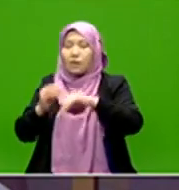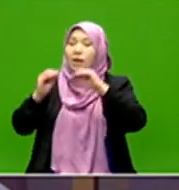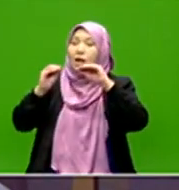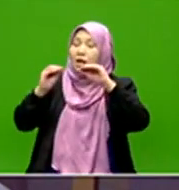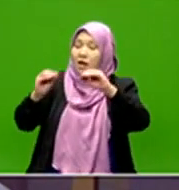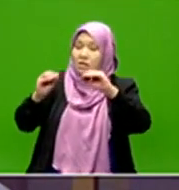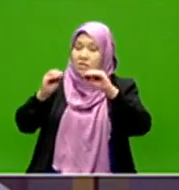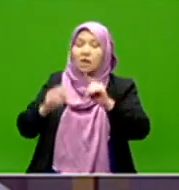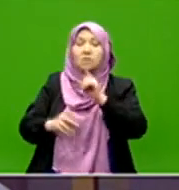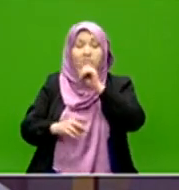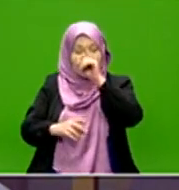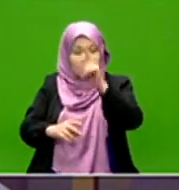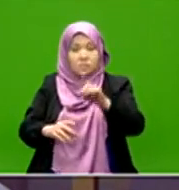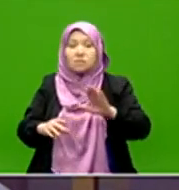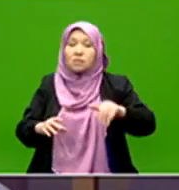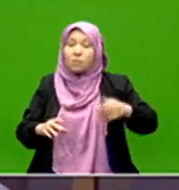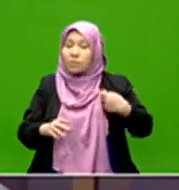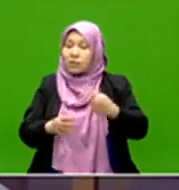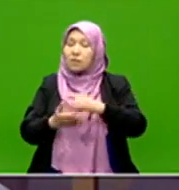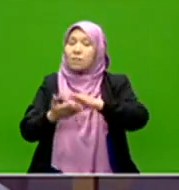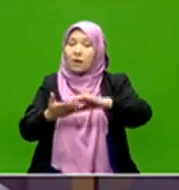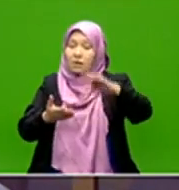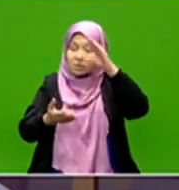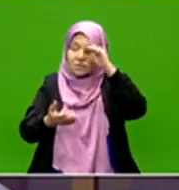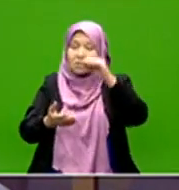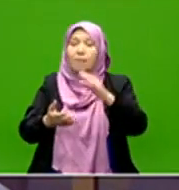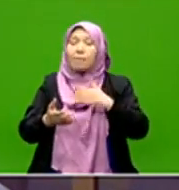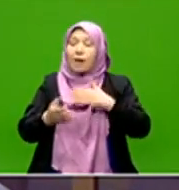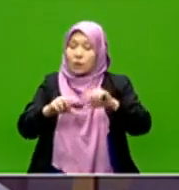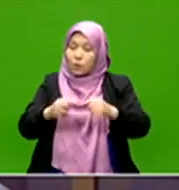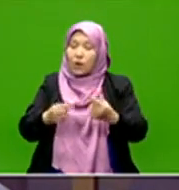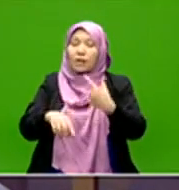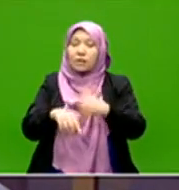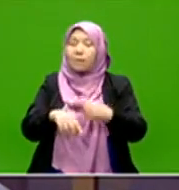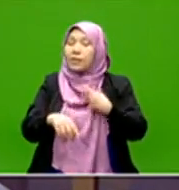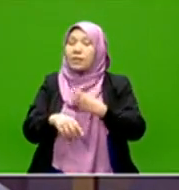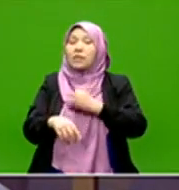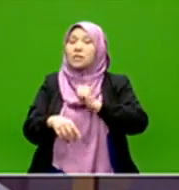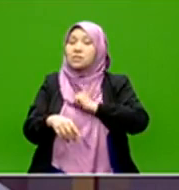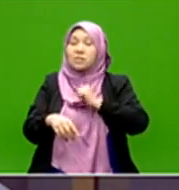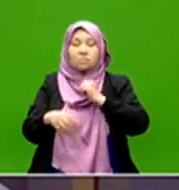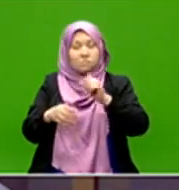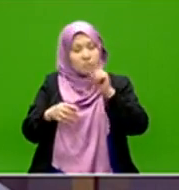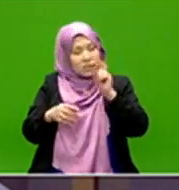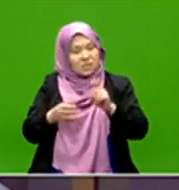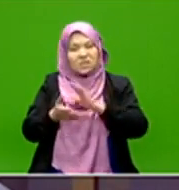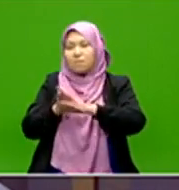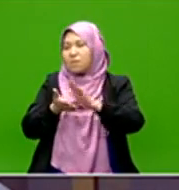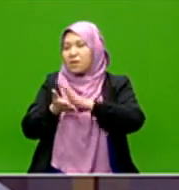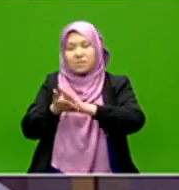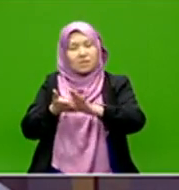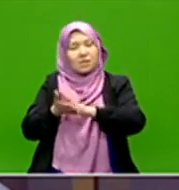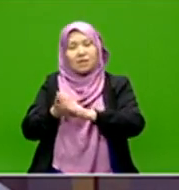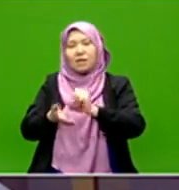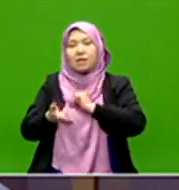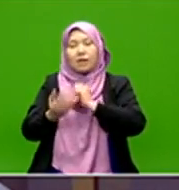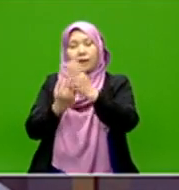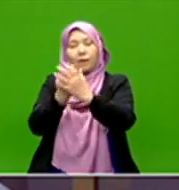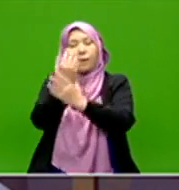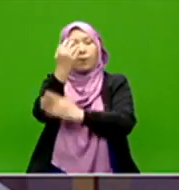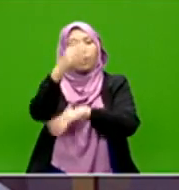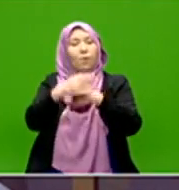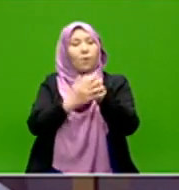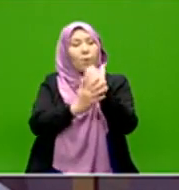apa sebenarnya sebelum kita belajar, tuan-tuan, My Quran Time, kita sendiri dah kena bersihkan diri kita. Betul. Ya, ambil wuduk, kita